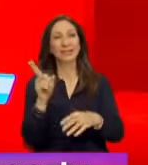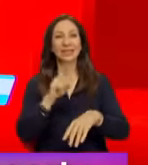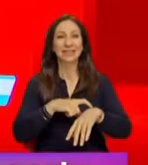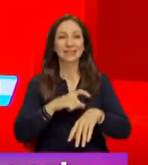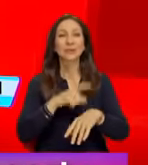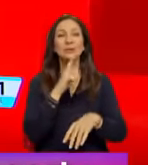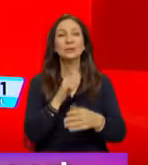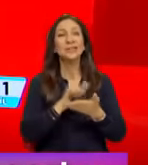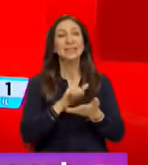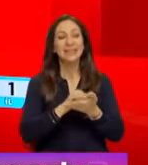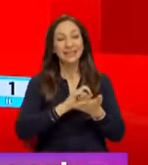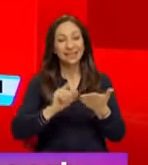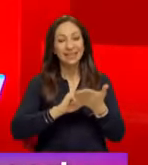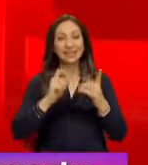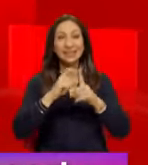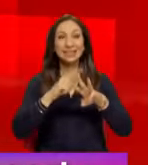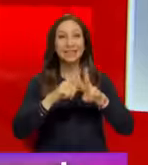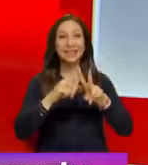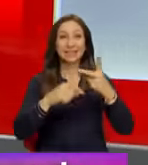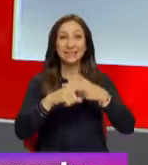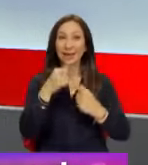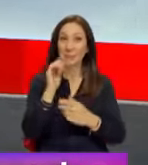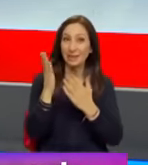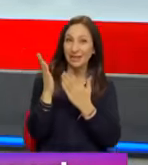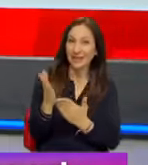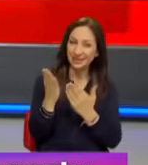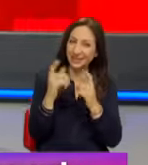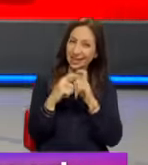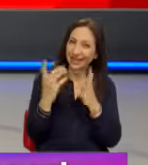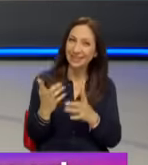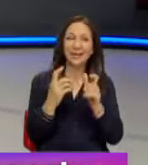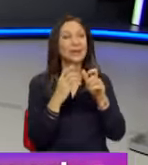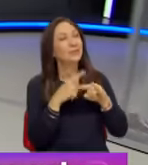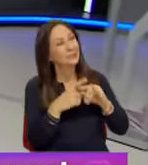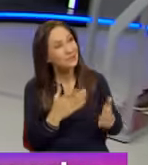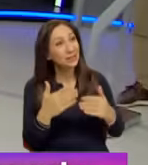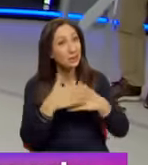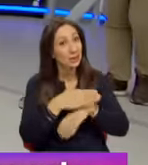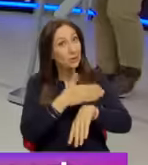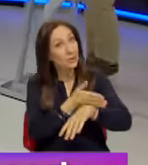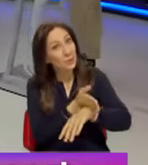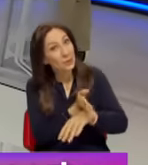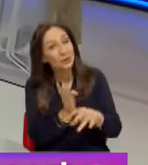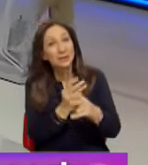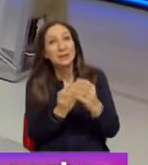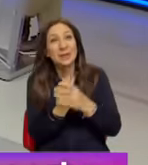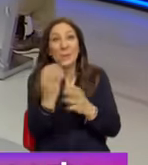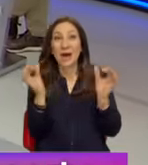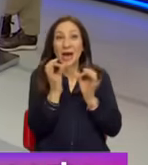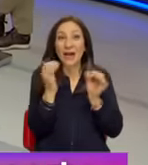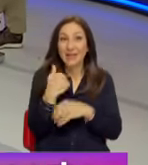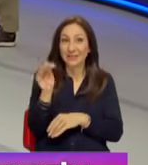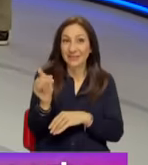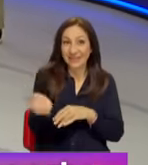Saat'te. Sözcü gazetesi yazarı Deniz Zeyrek. Deniz abi günaydın. Günaydın. Hoş geldin. Hoş bulduk. Gece uzun sürdü. Sabah evet. Erken